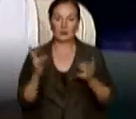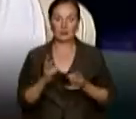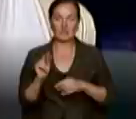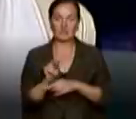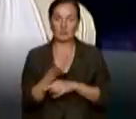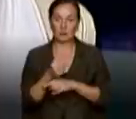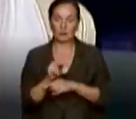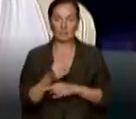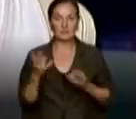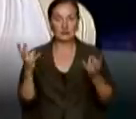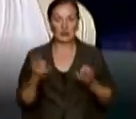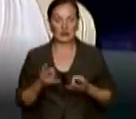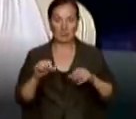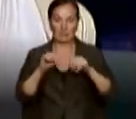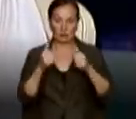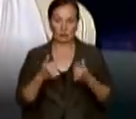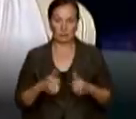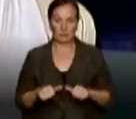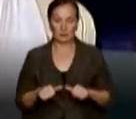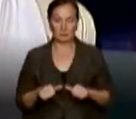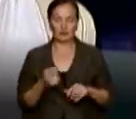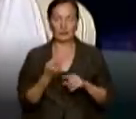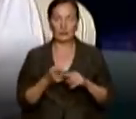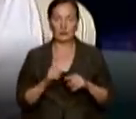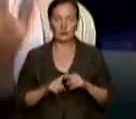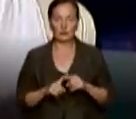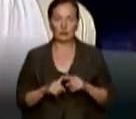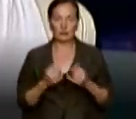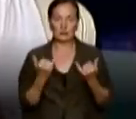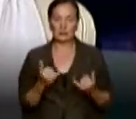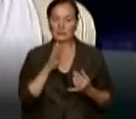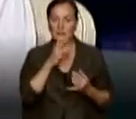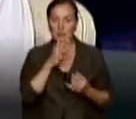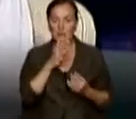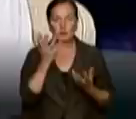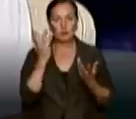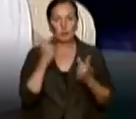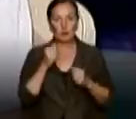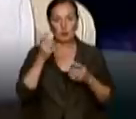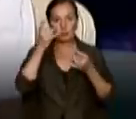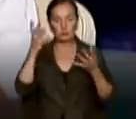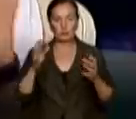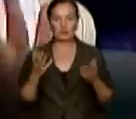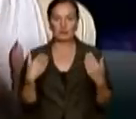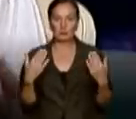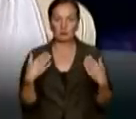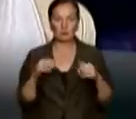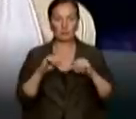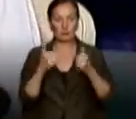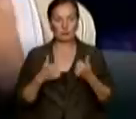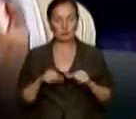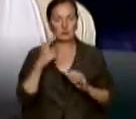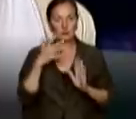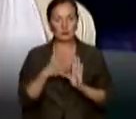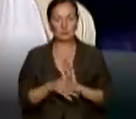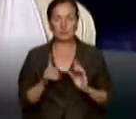її треба формувати. Тобто в тому ми зараз в часі, коли і культура відпочинку формується, і розуміння, що ми маємо щось цікаве, особливе